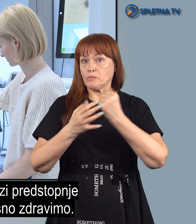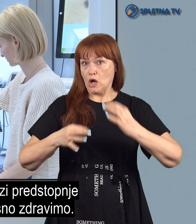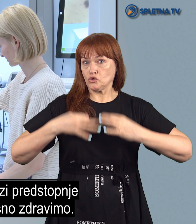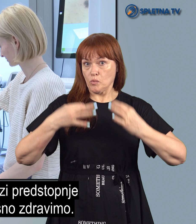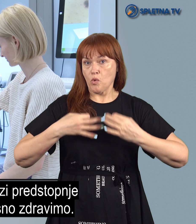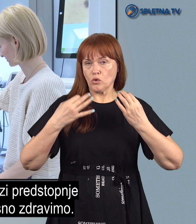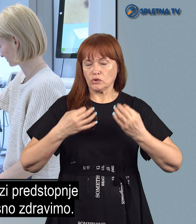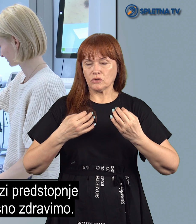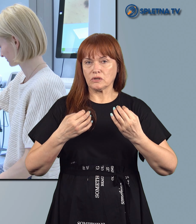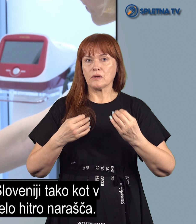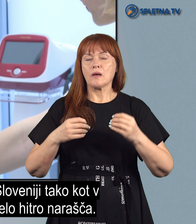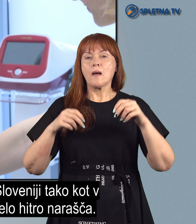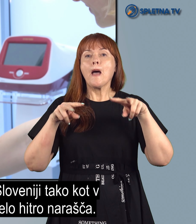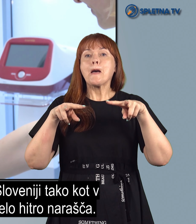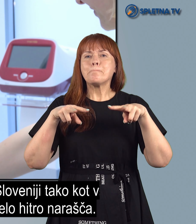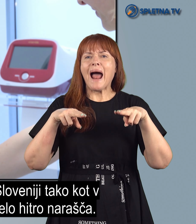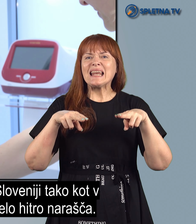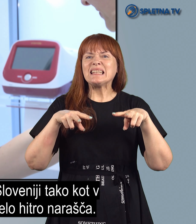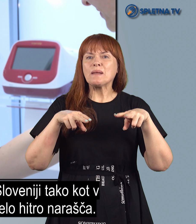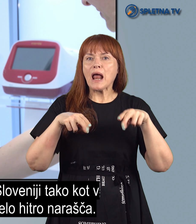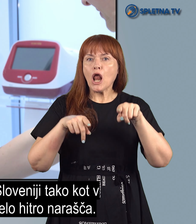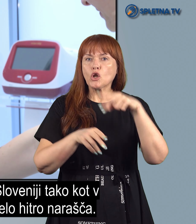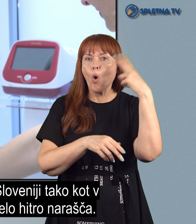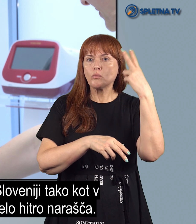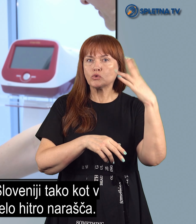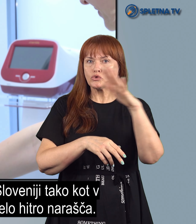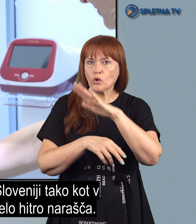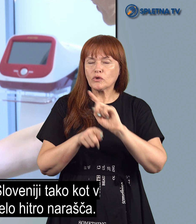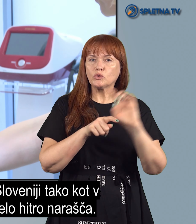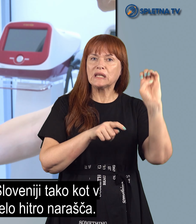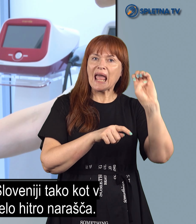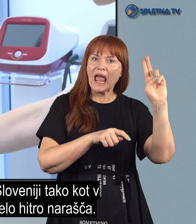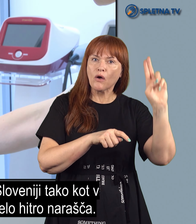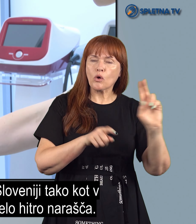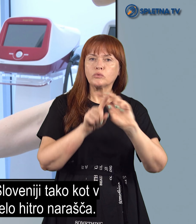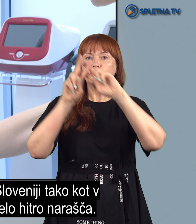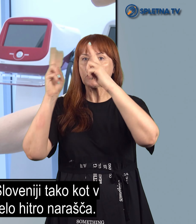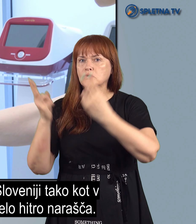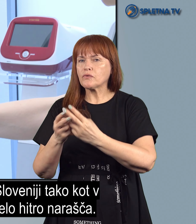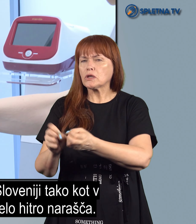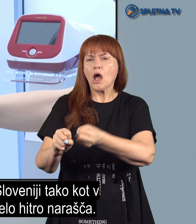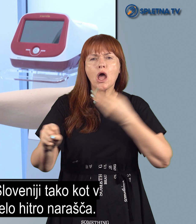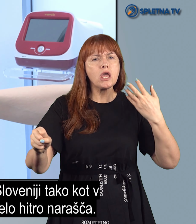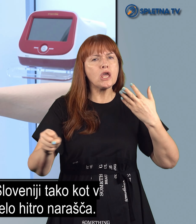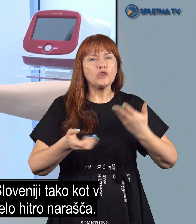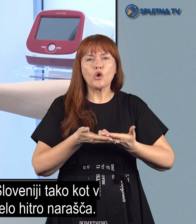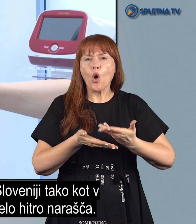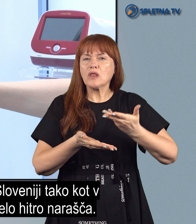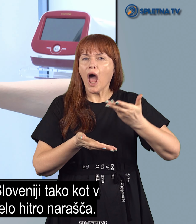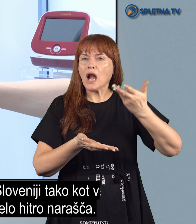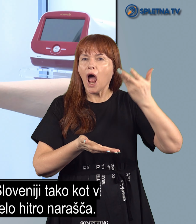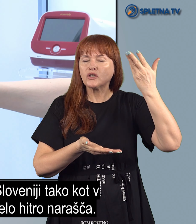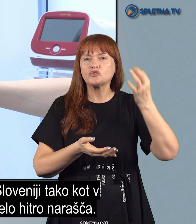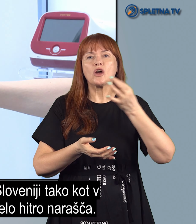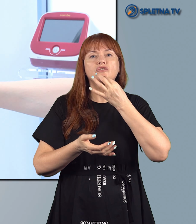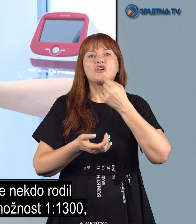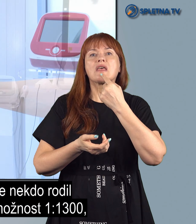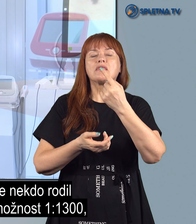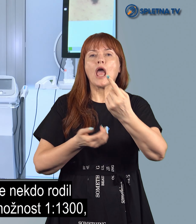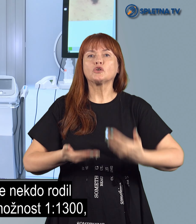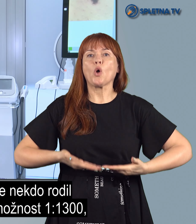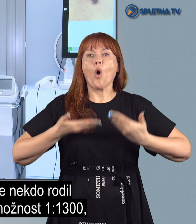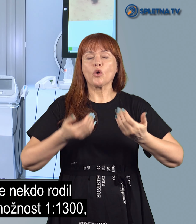zdravimo. Maligni melanom v Sloveniji, tako kot po Evropi in po svetu, zelo hitro narašča. Recimo, če se je